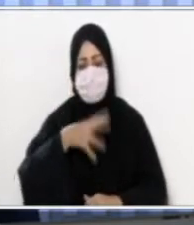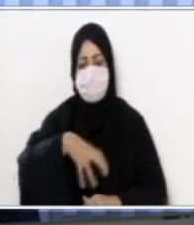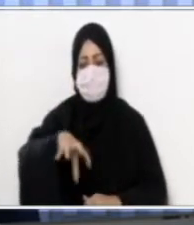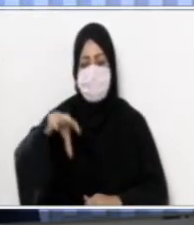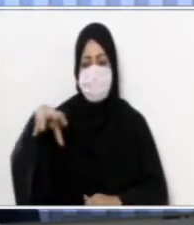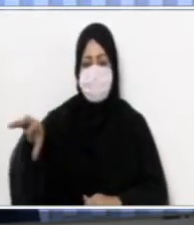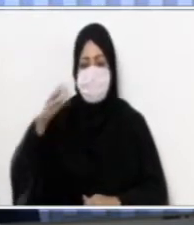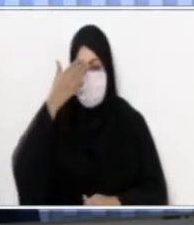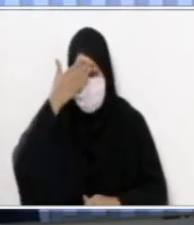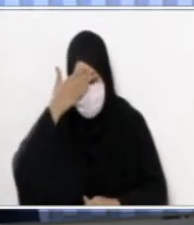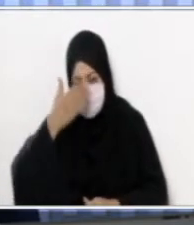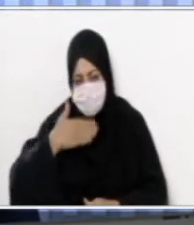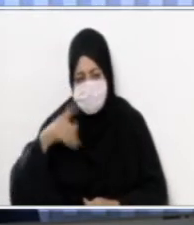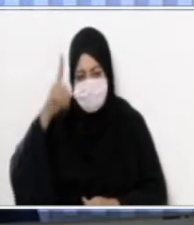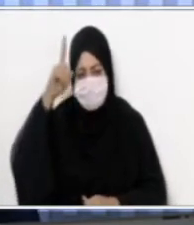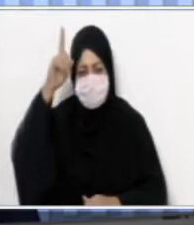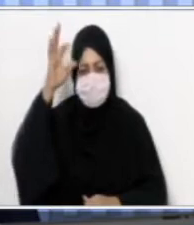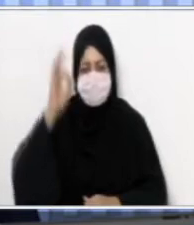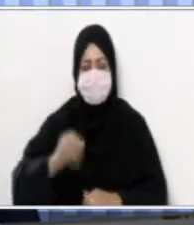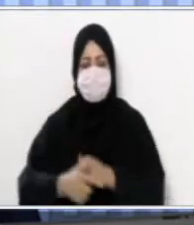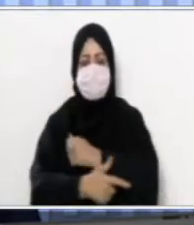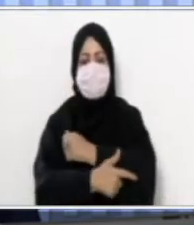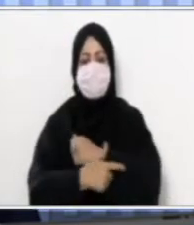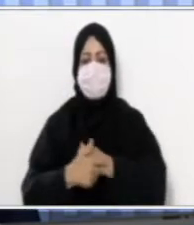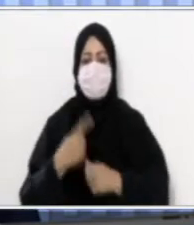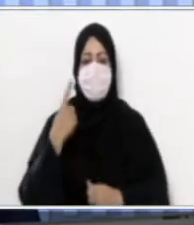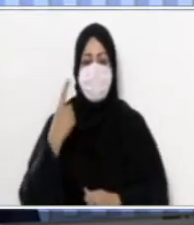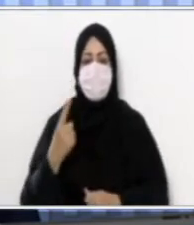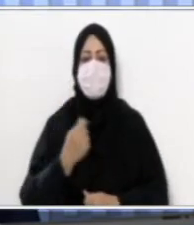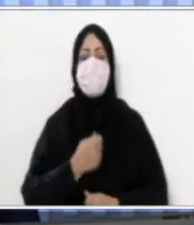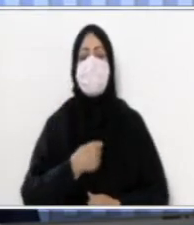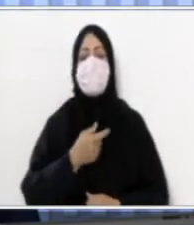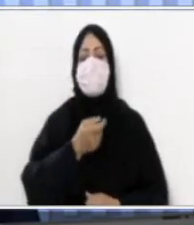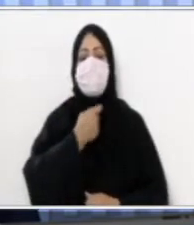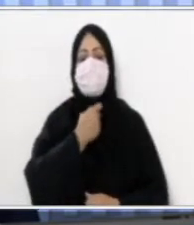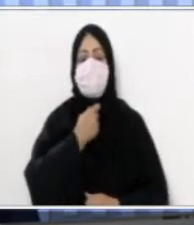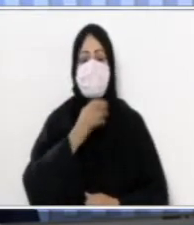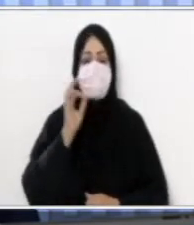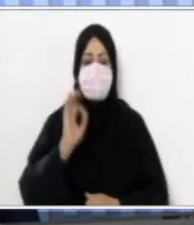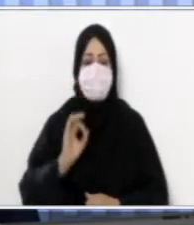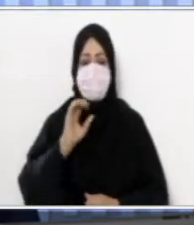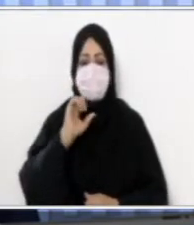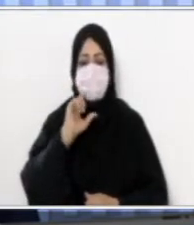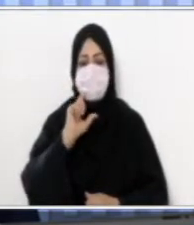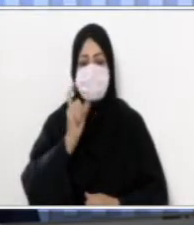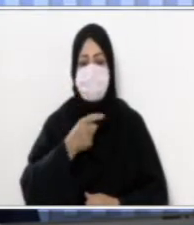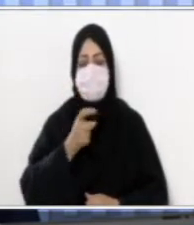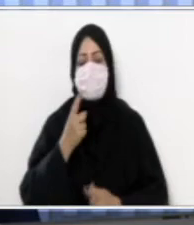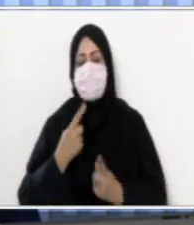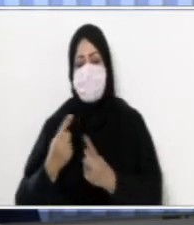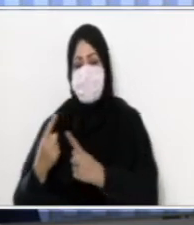هو الجمعة، وفي الشهر أياما كمثلا ليلة القدر في شهر